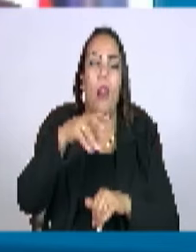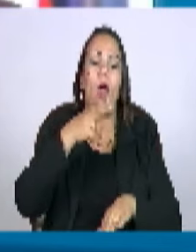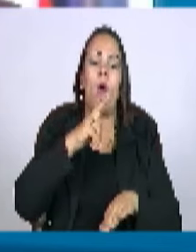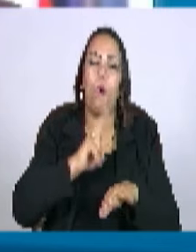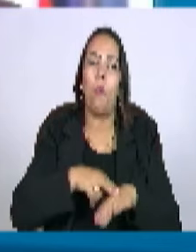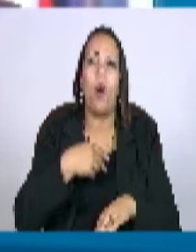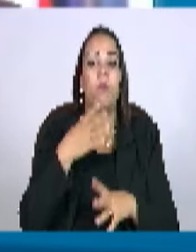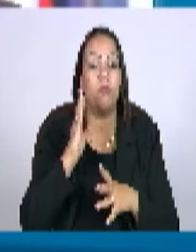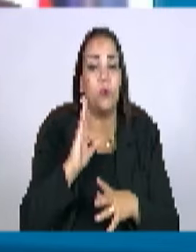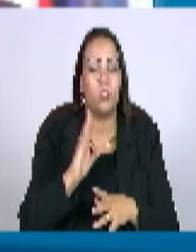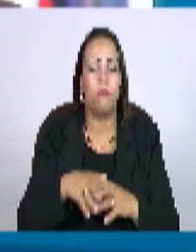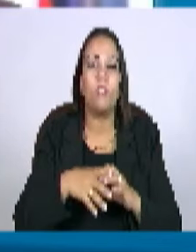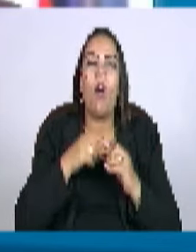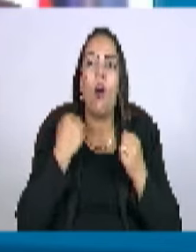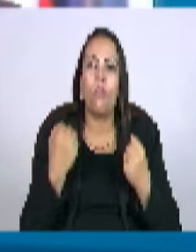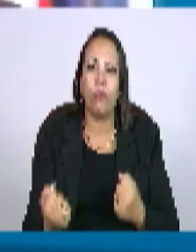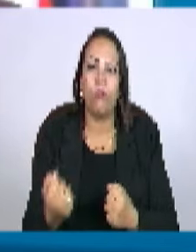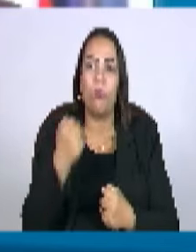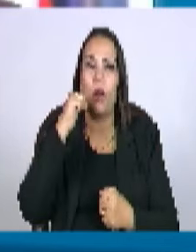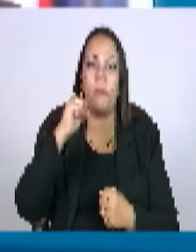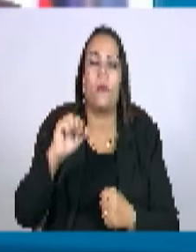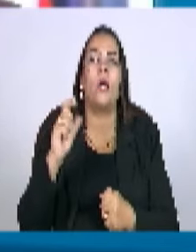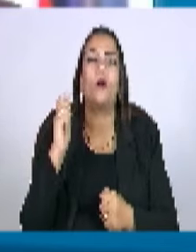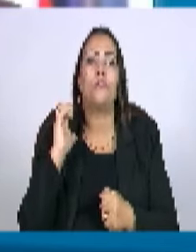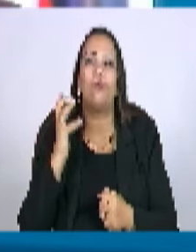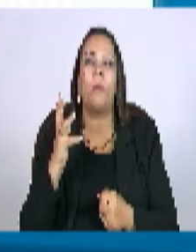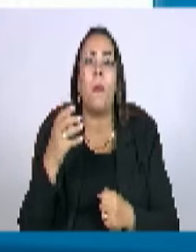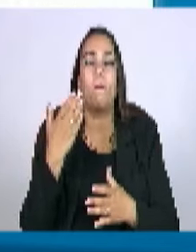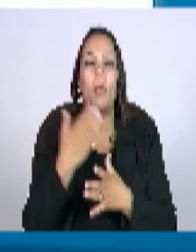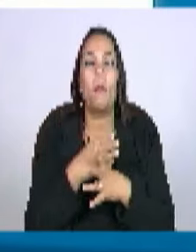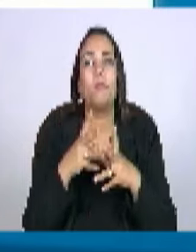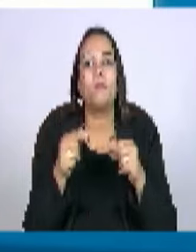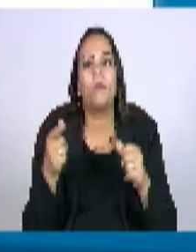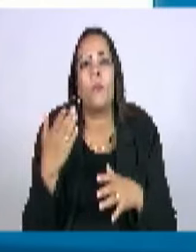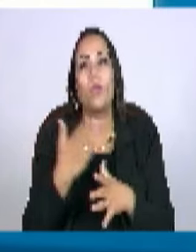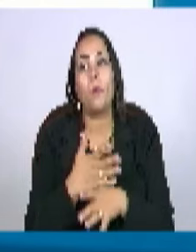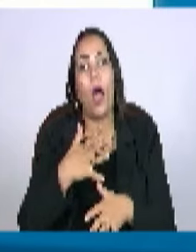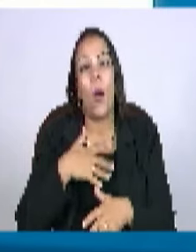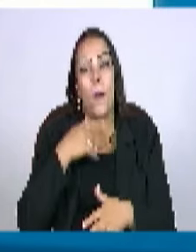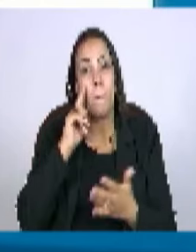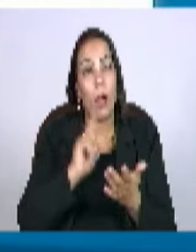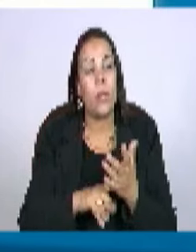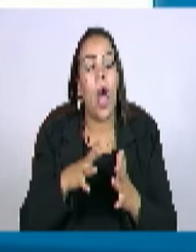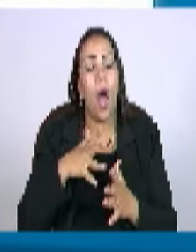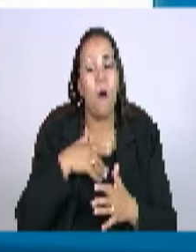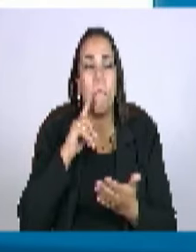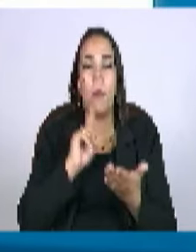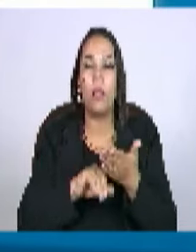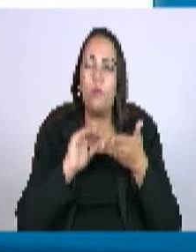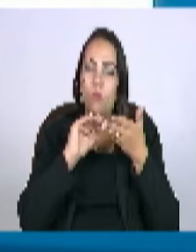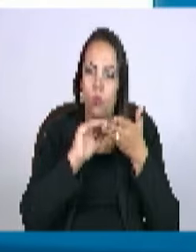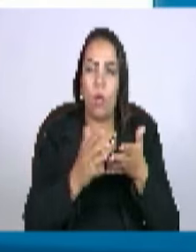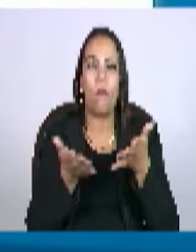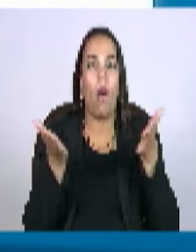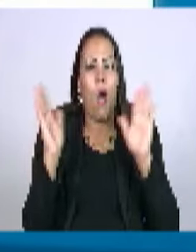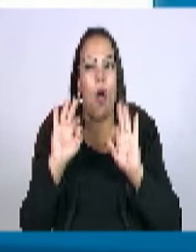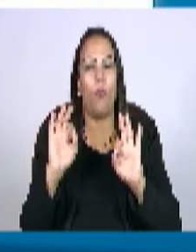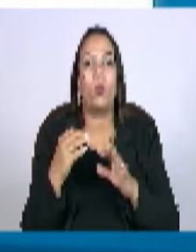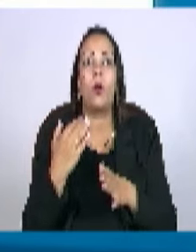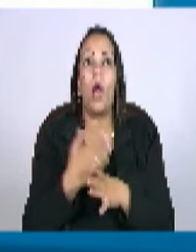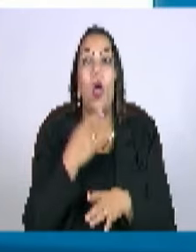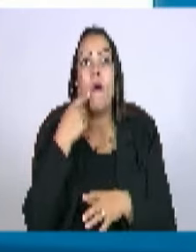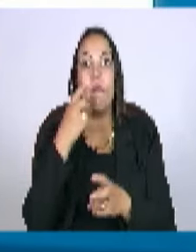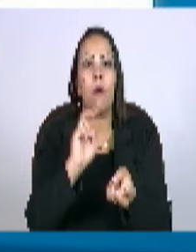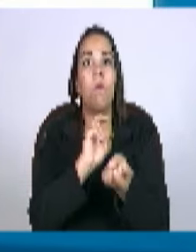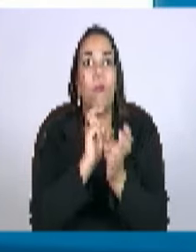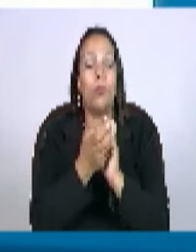طاقات الشباب الهادره اللي عايزه فعلا استيعاب واسع جدا يعني كان في